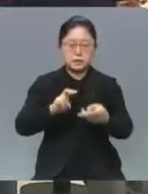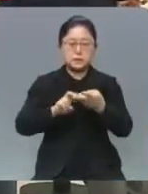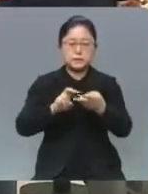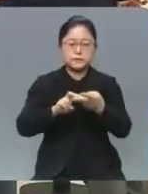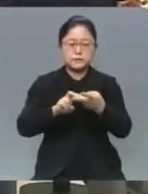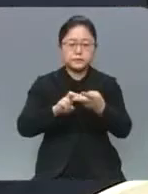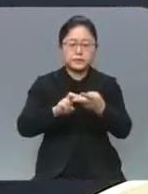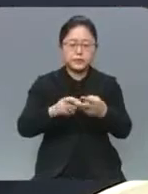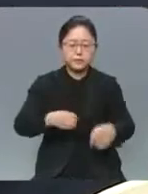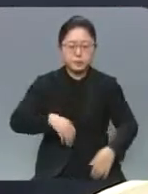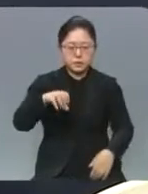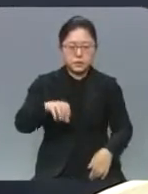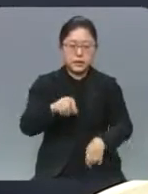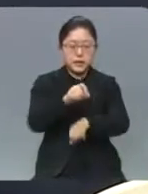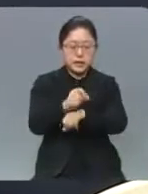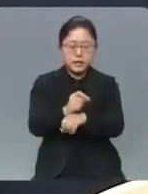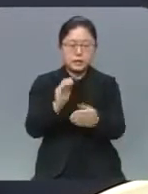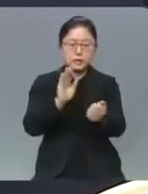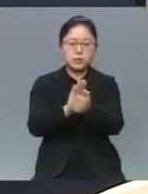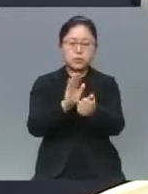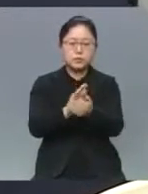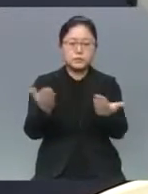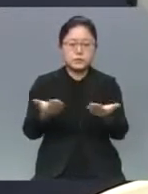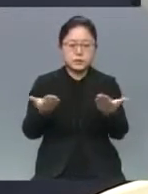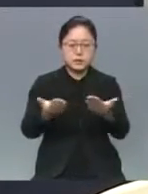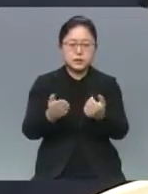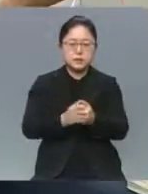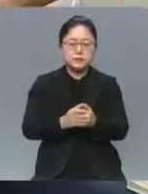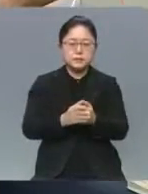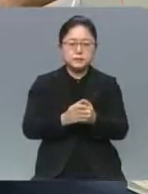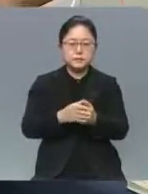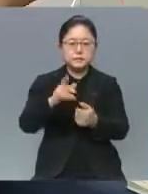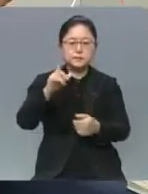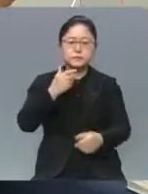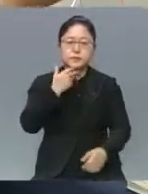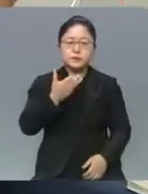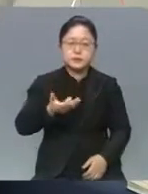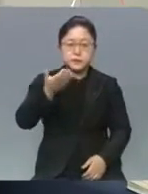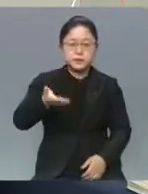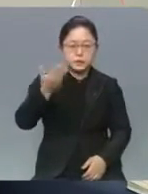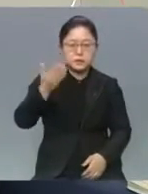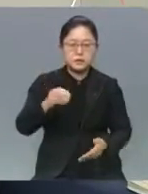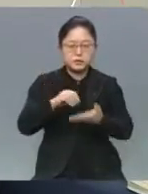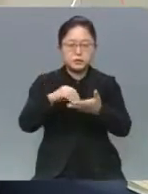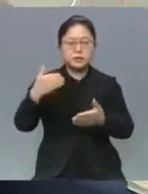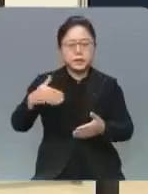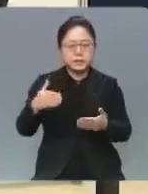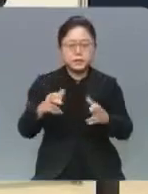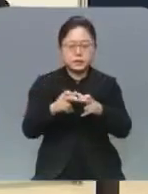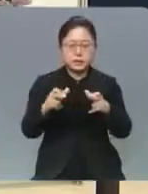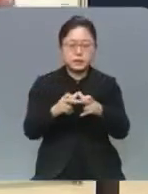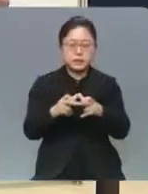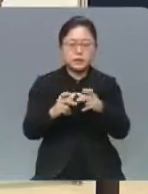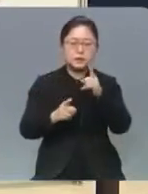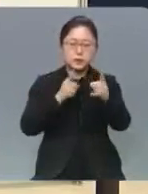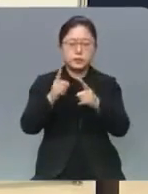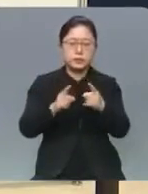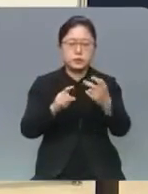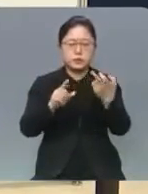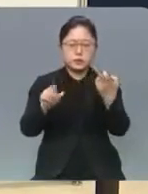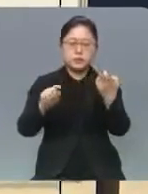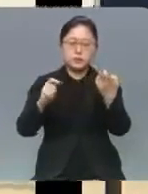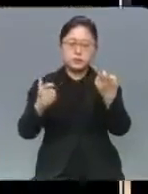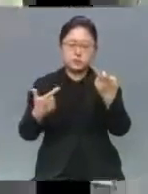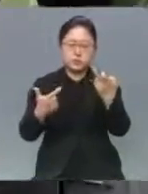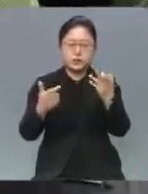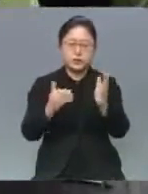행정복지센터와 복지시설에서 행정 업무를 보조하는 일로, 대상은 만 18세 이상 미취업 장애인이며 접수는 오는